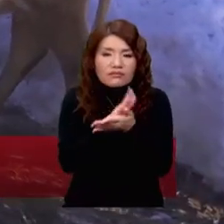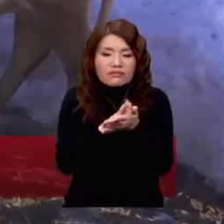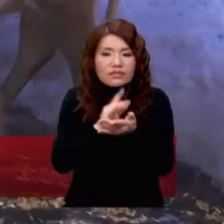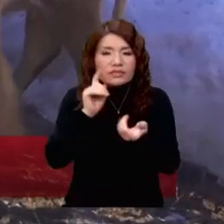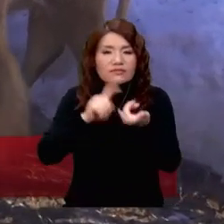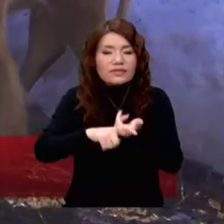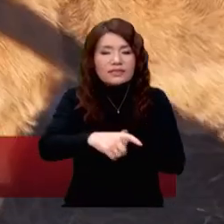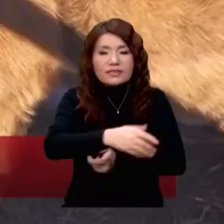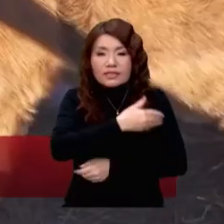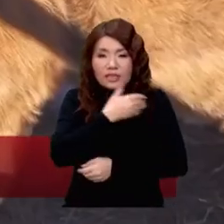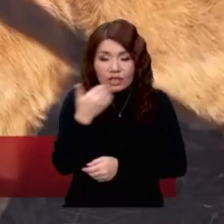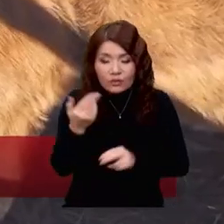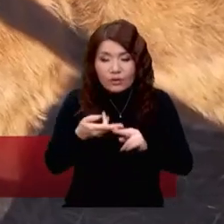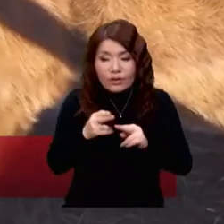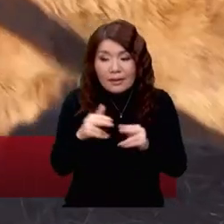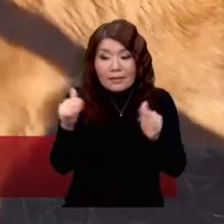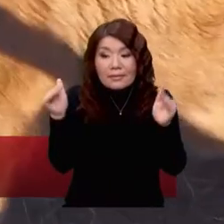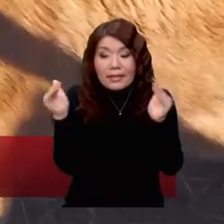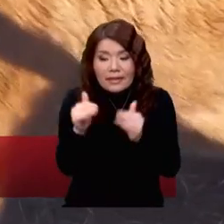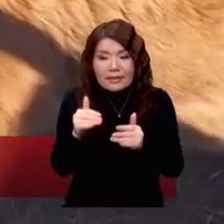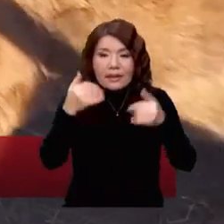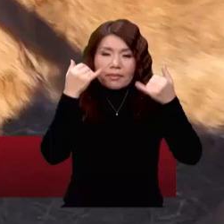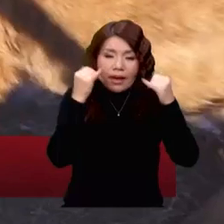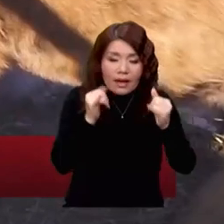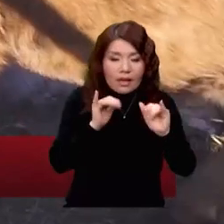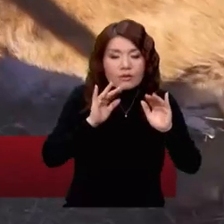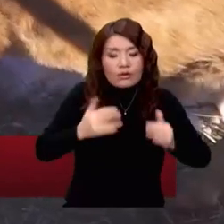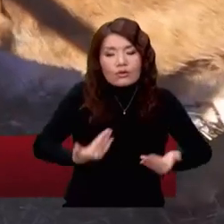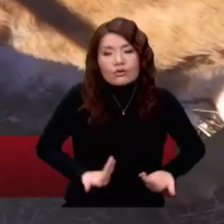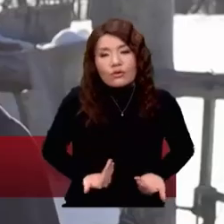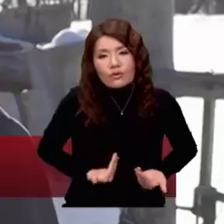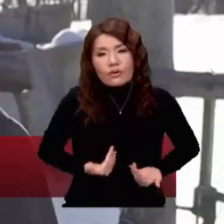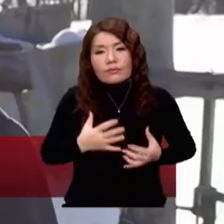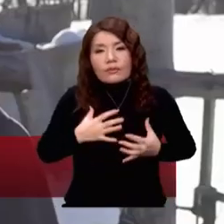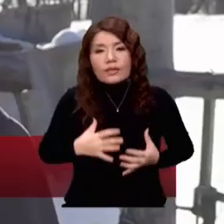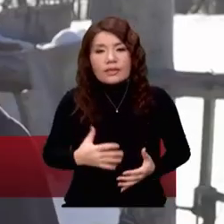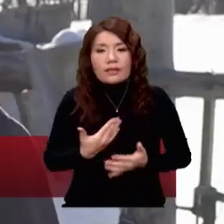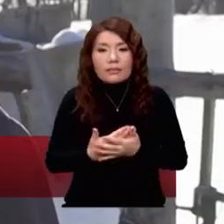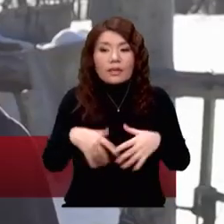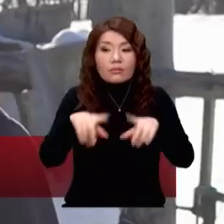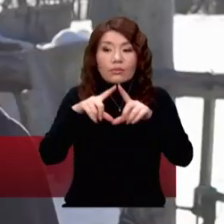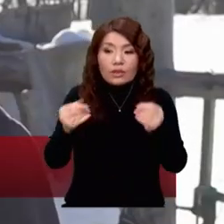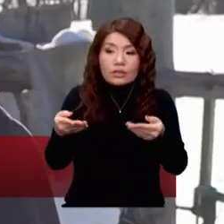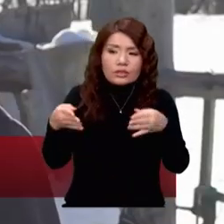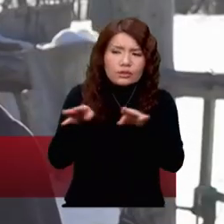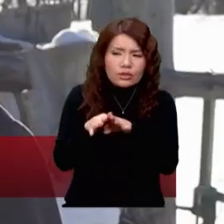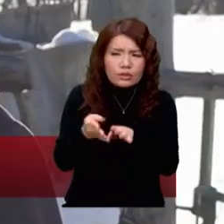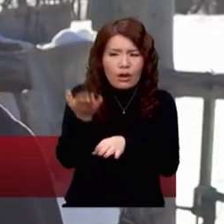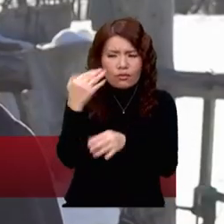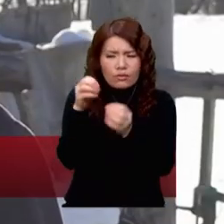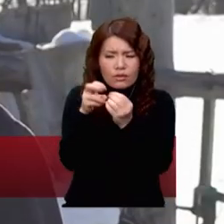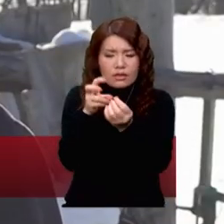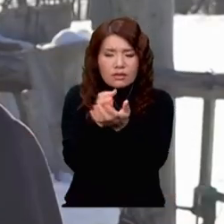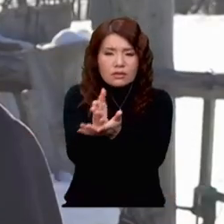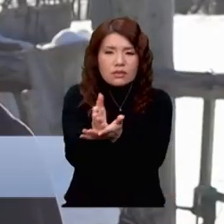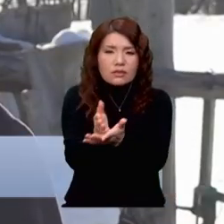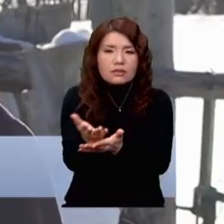өзі артық. Аз ғана үй қорадағы бірнеше малмен ғана күнелтіп отыр. Мектеп жабылған талай 10 шақты жыл болып